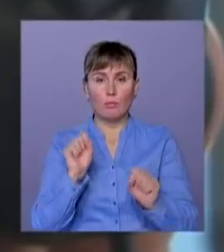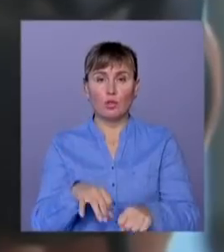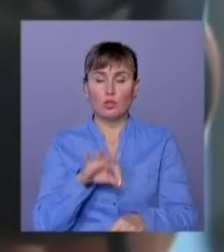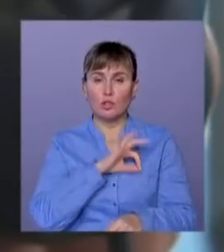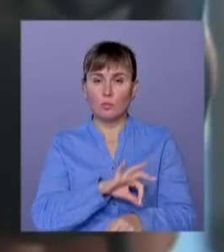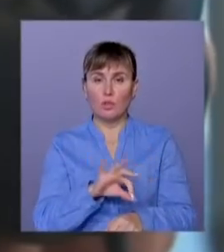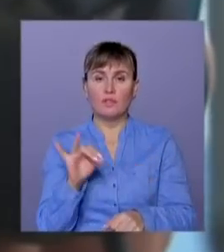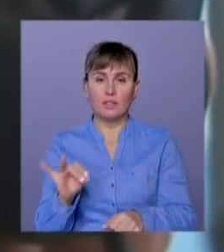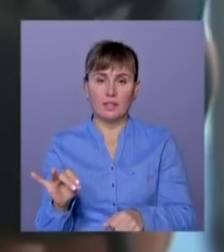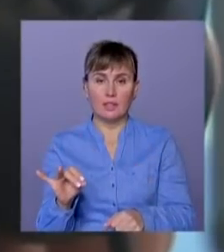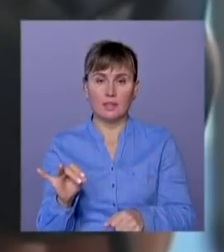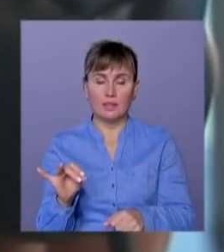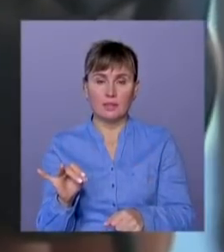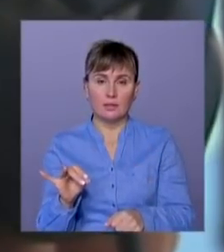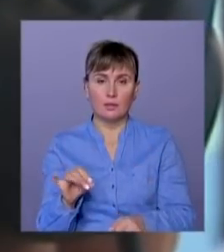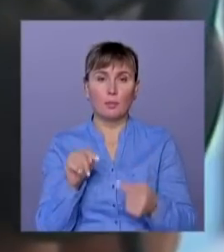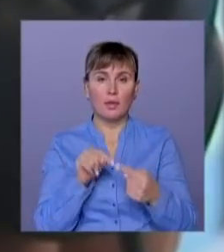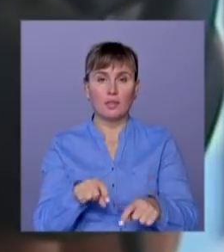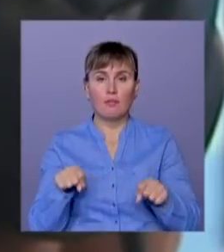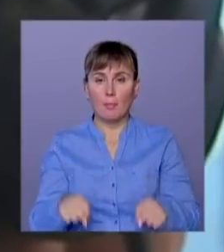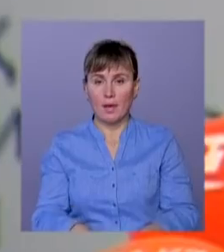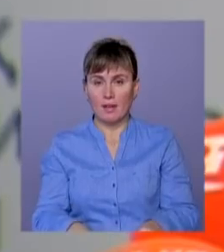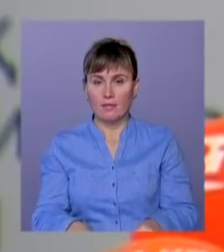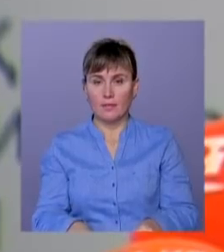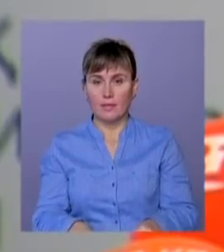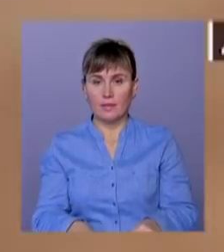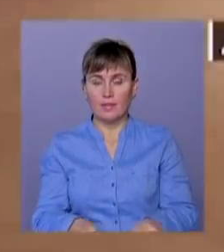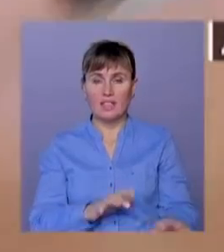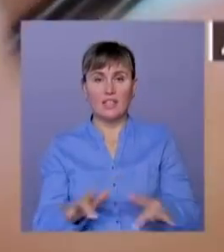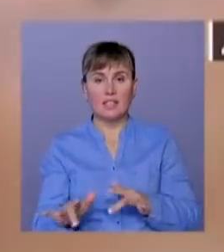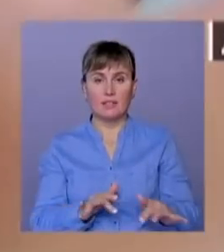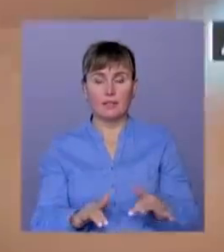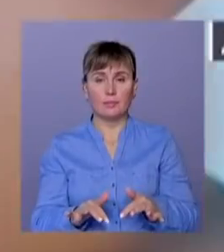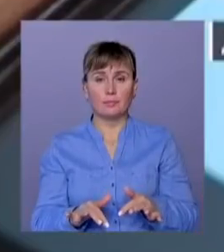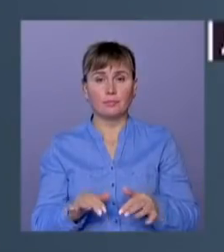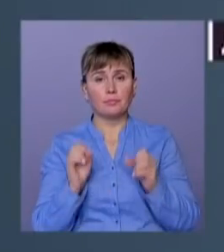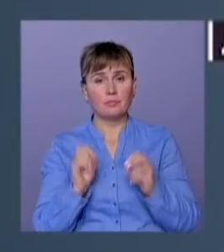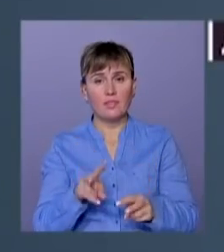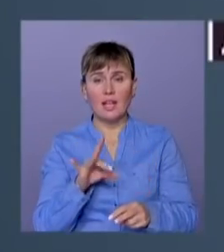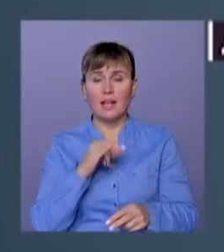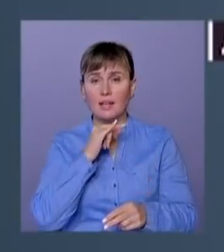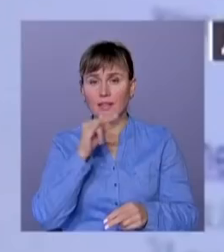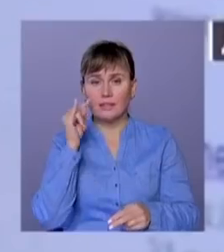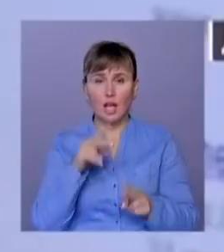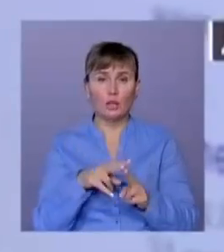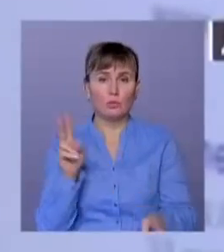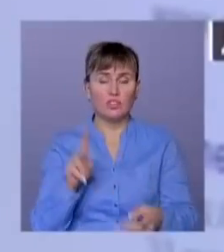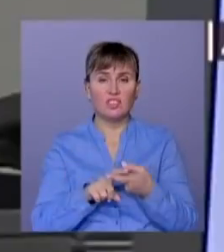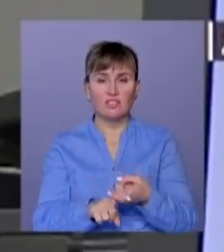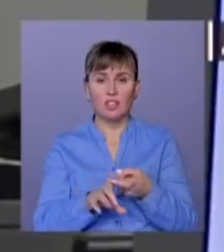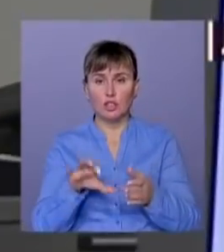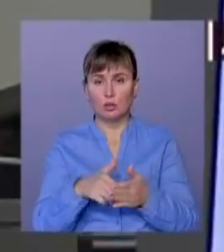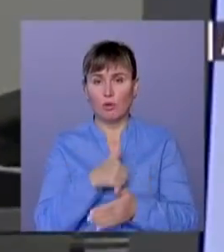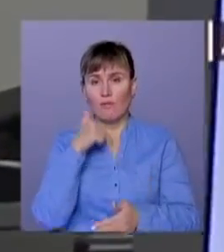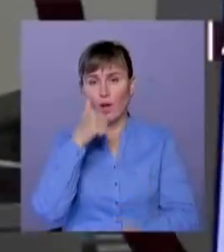и в противоправных действиях. Грозит ли казахстанцам тотальное отключение связи с